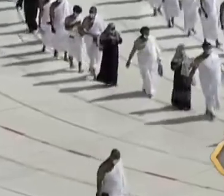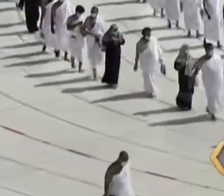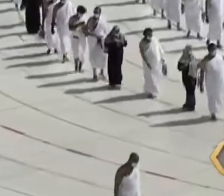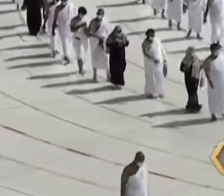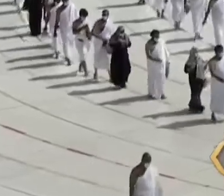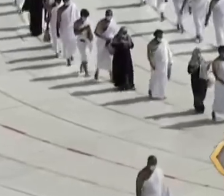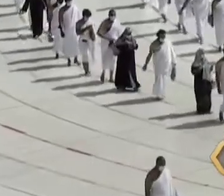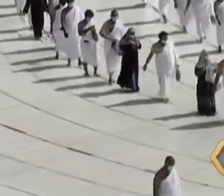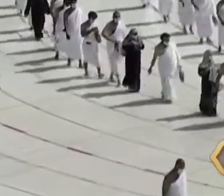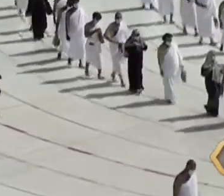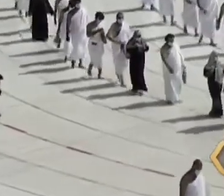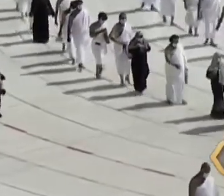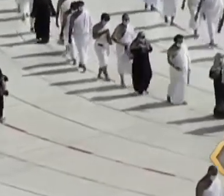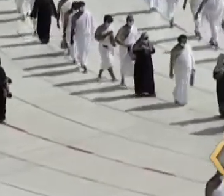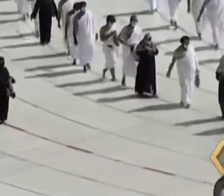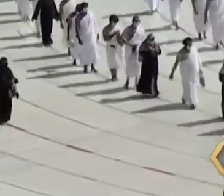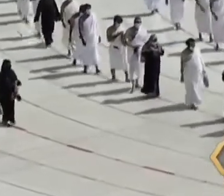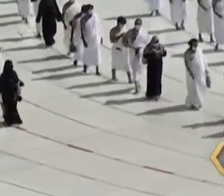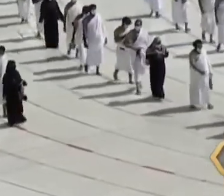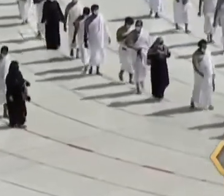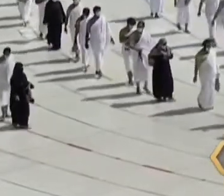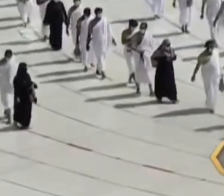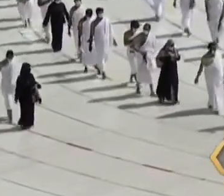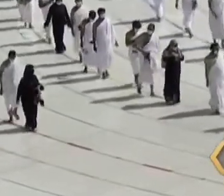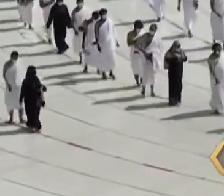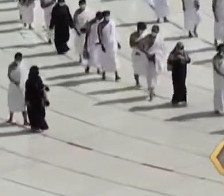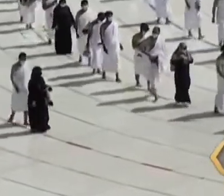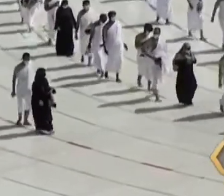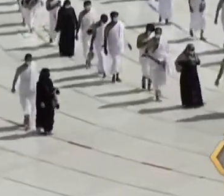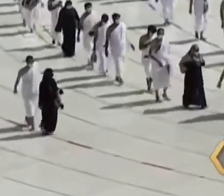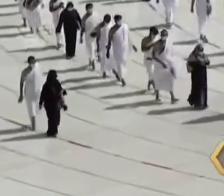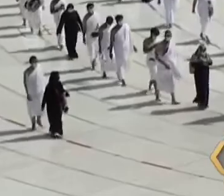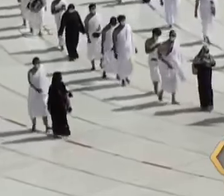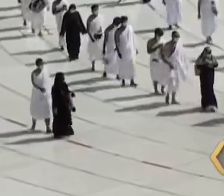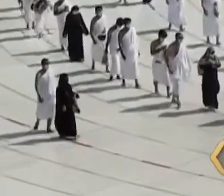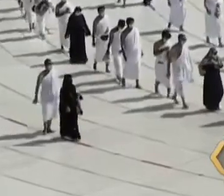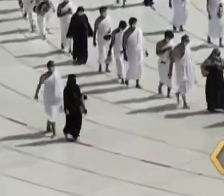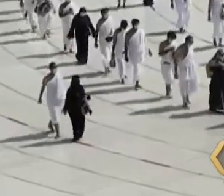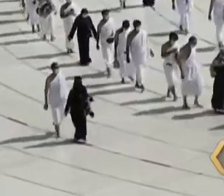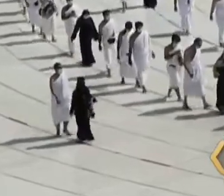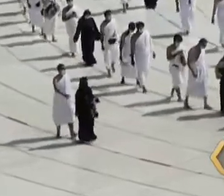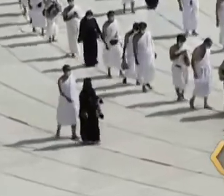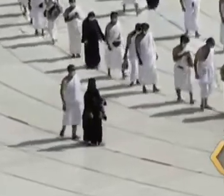الله أكبر، الله أكبر،